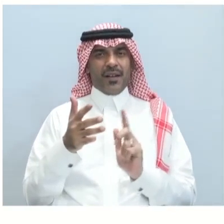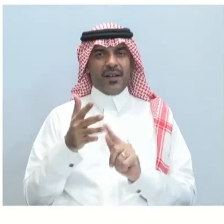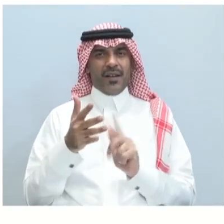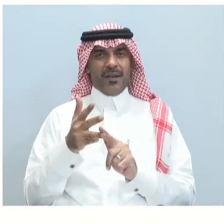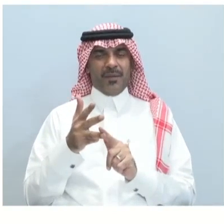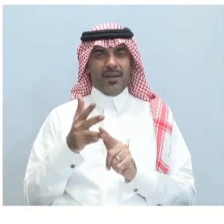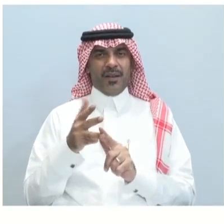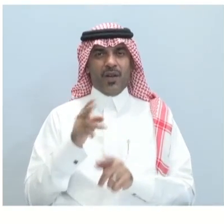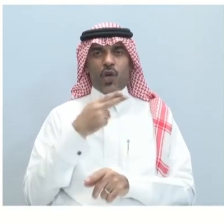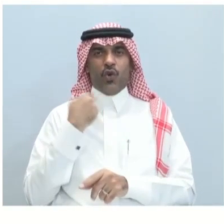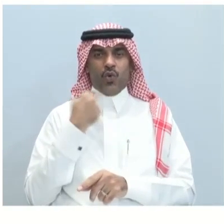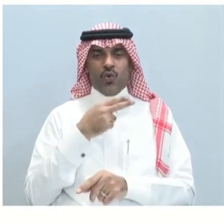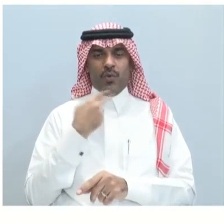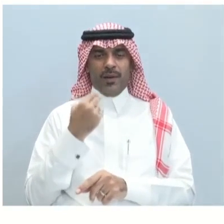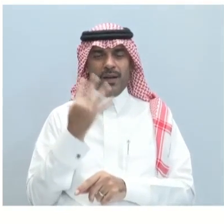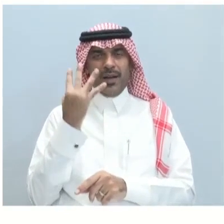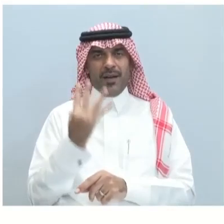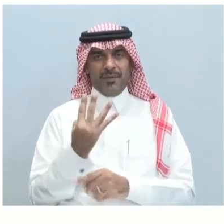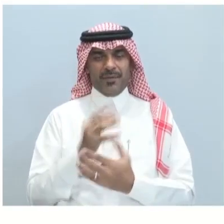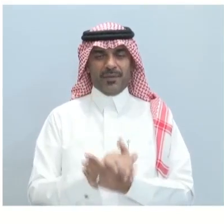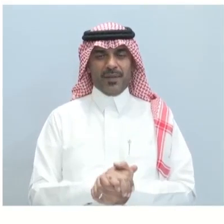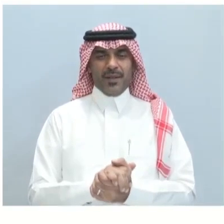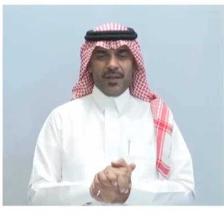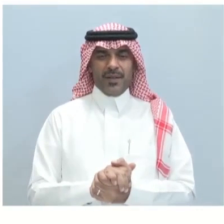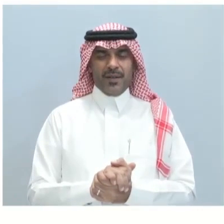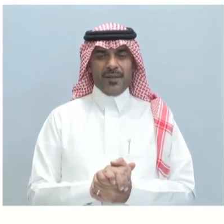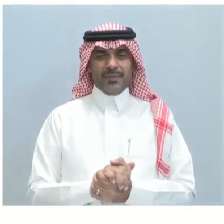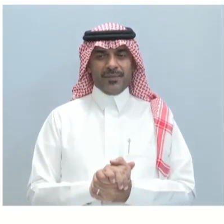الحكومه والمختص بدراستها السياسي